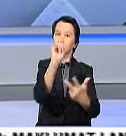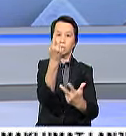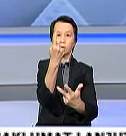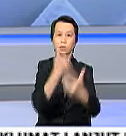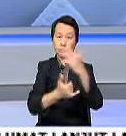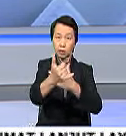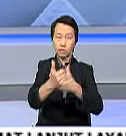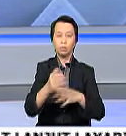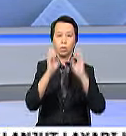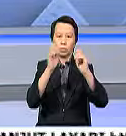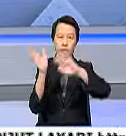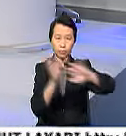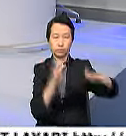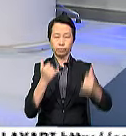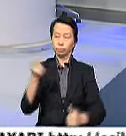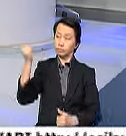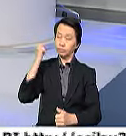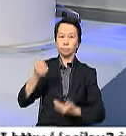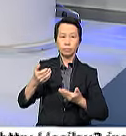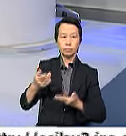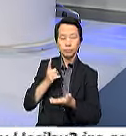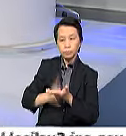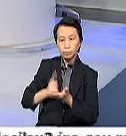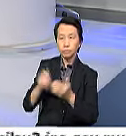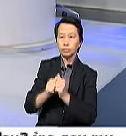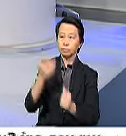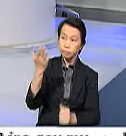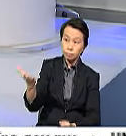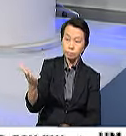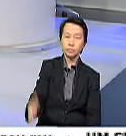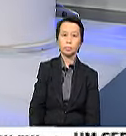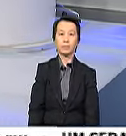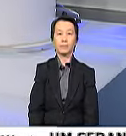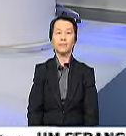teruskan perbincangan pada pagi ini sekali lagi bersama dengan Taufik dan juga Ismail. Silakan. Ya. Yeah.